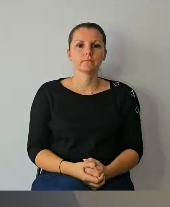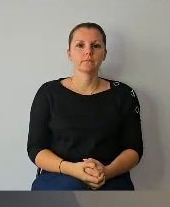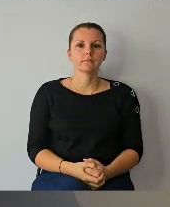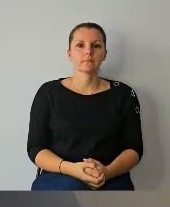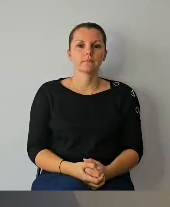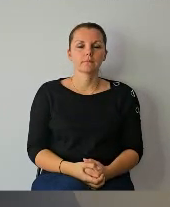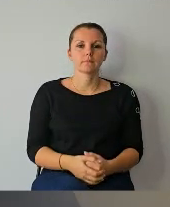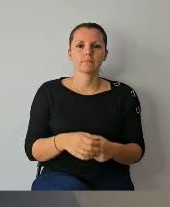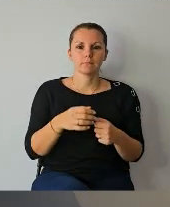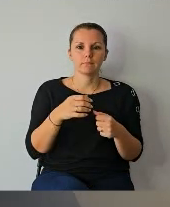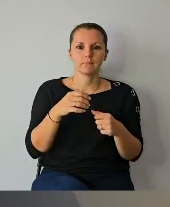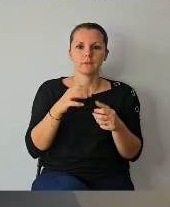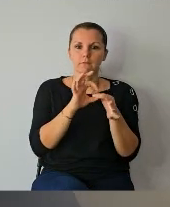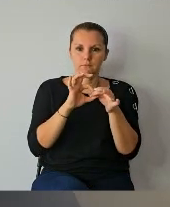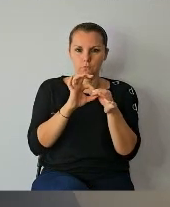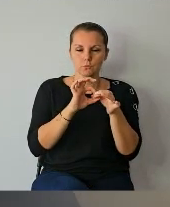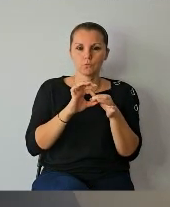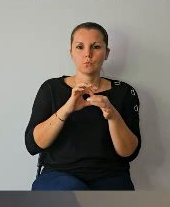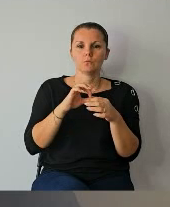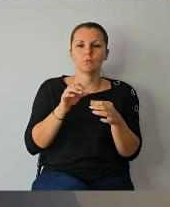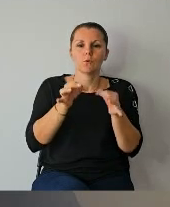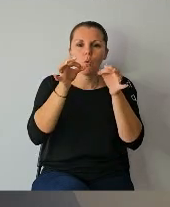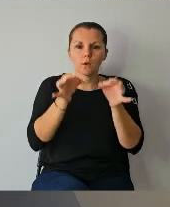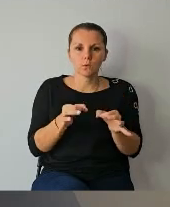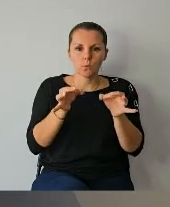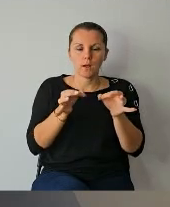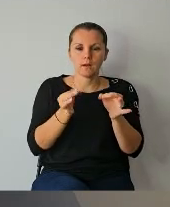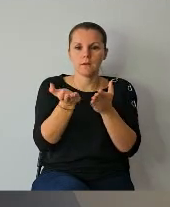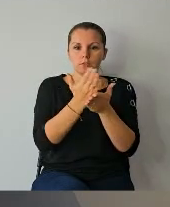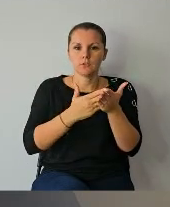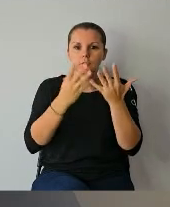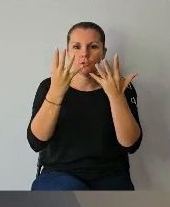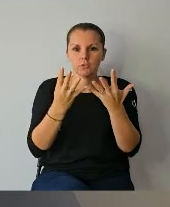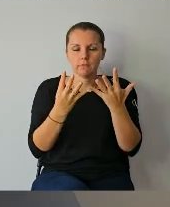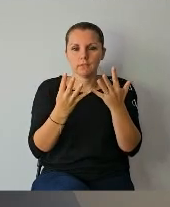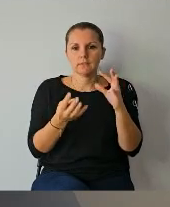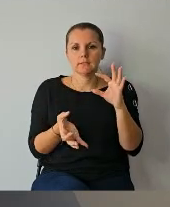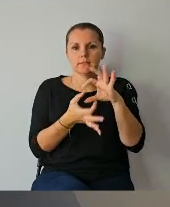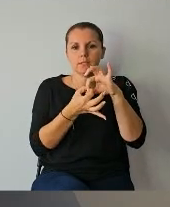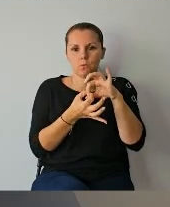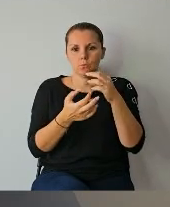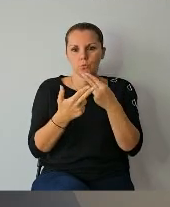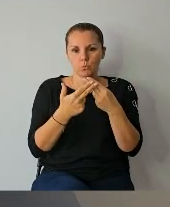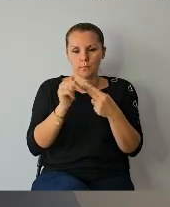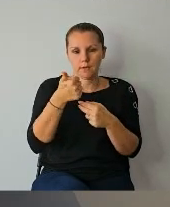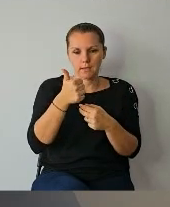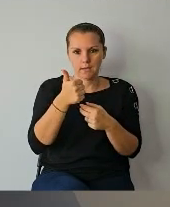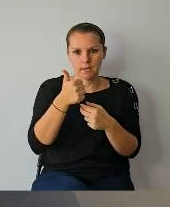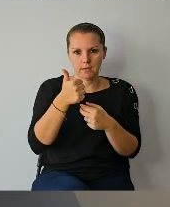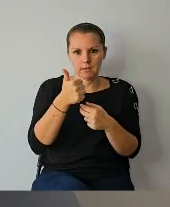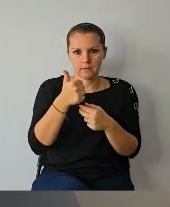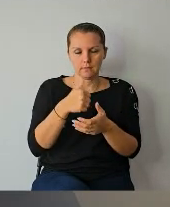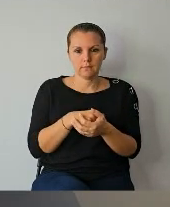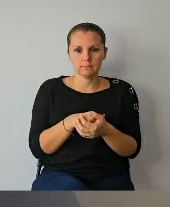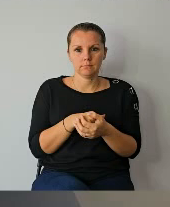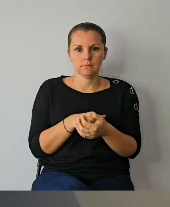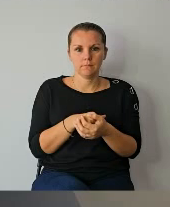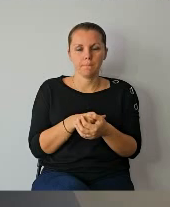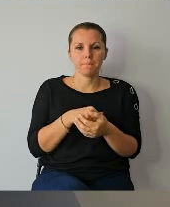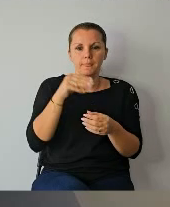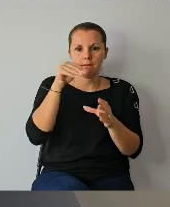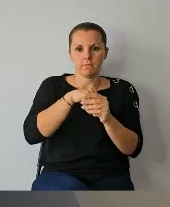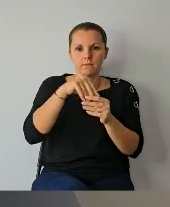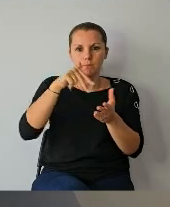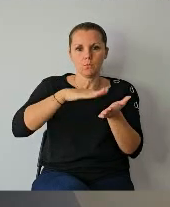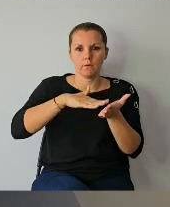zł. W związku z tym uaktualnia się również sekcję 9 załącznika nr 1 wieloletniej